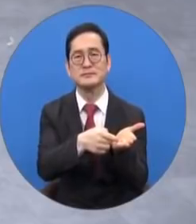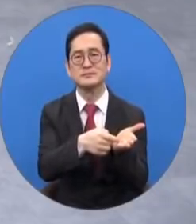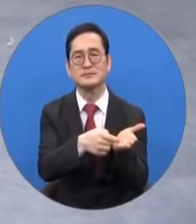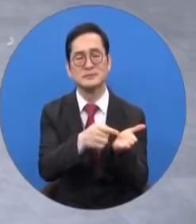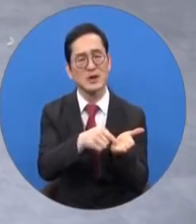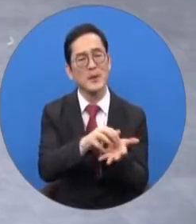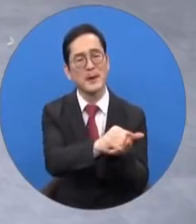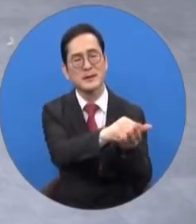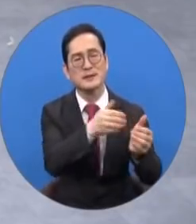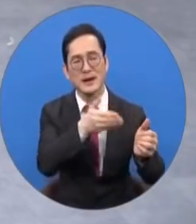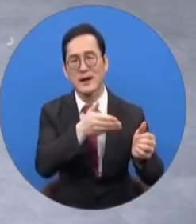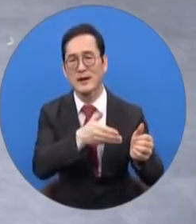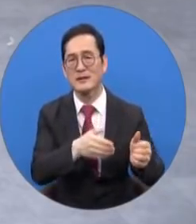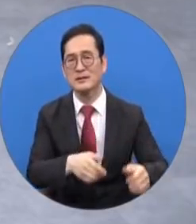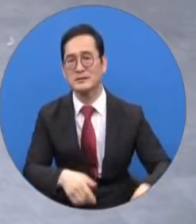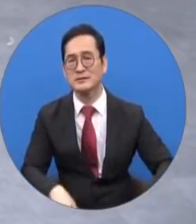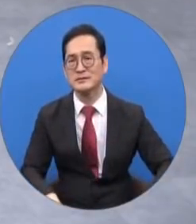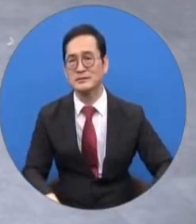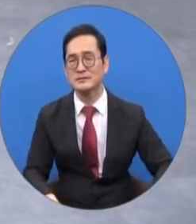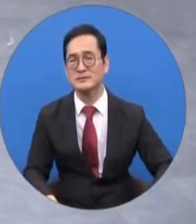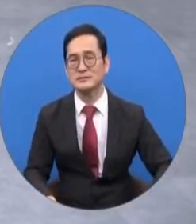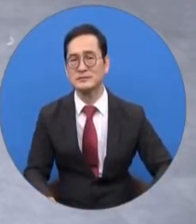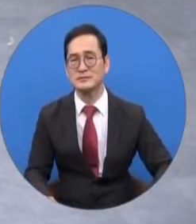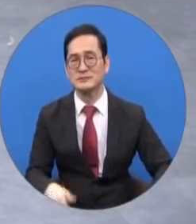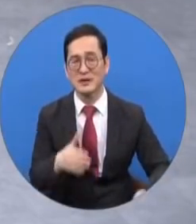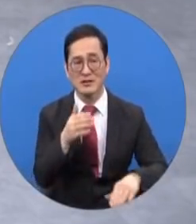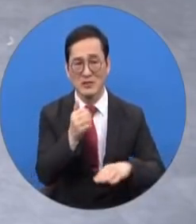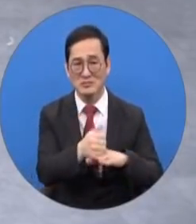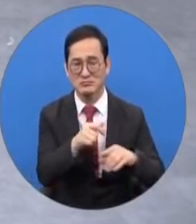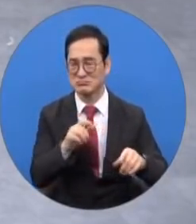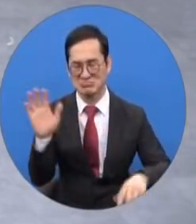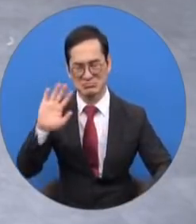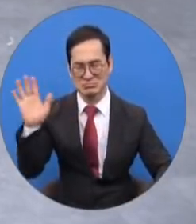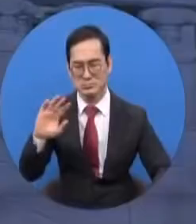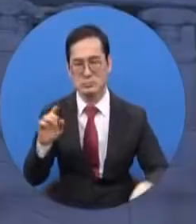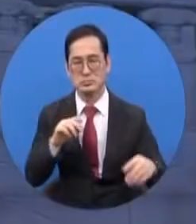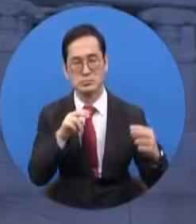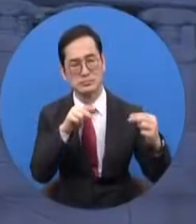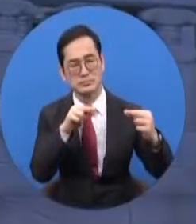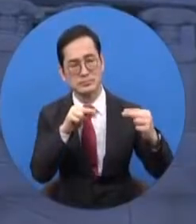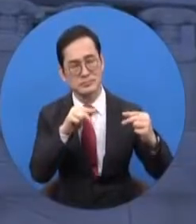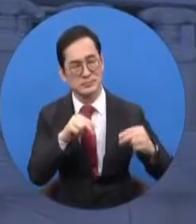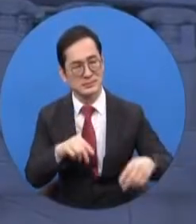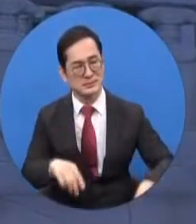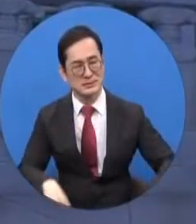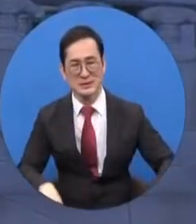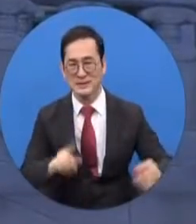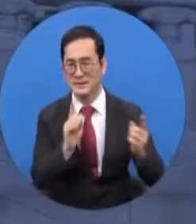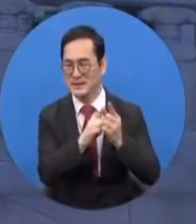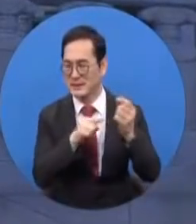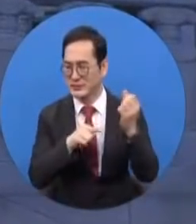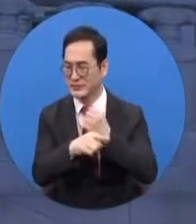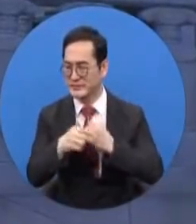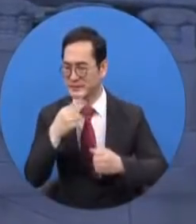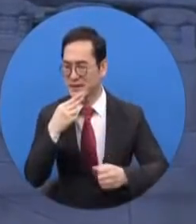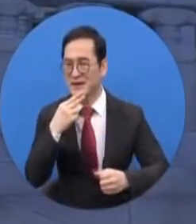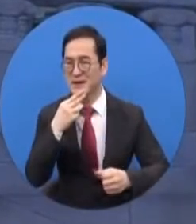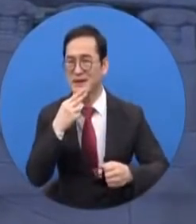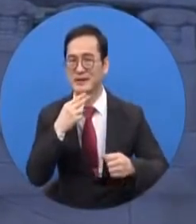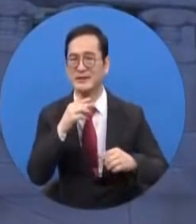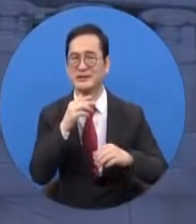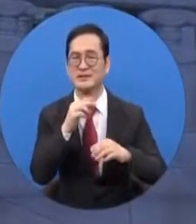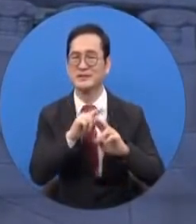하나 접점이 없다라는 관측도 나옵니다. 누가 문제일까? 무엇이 잘못된